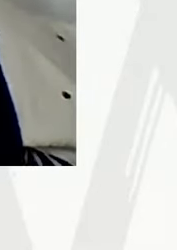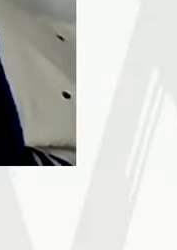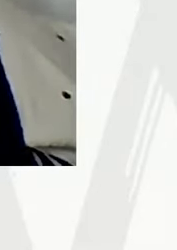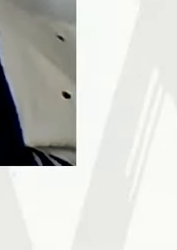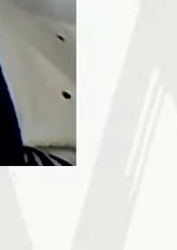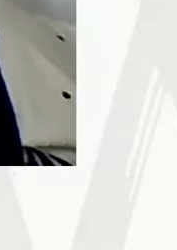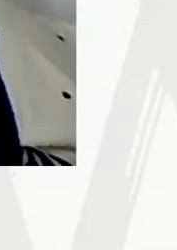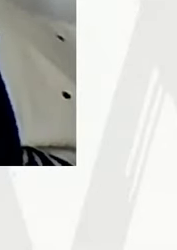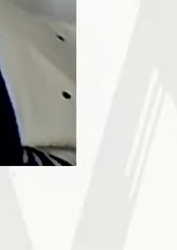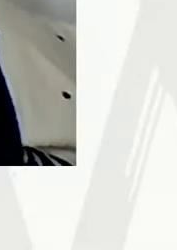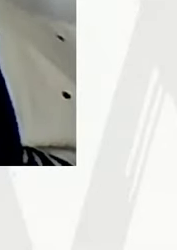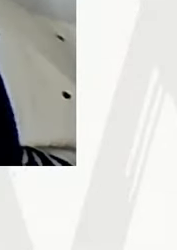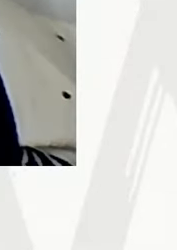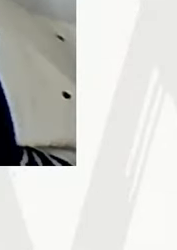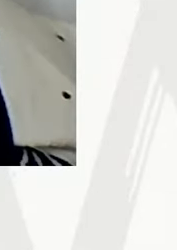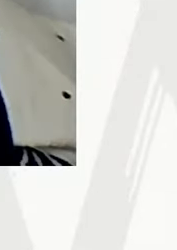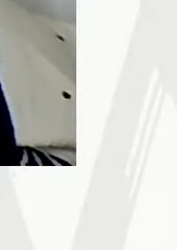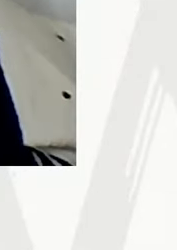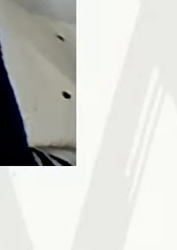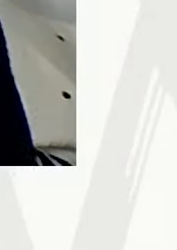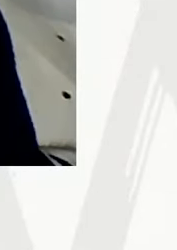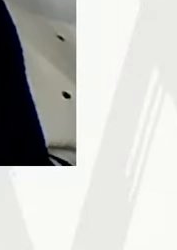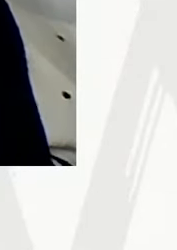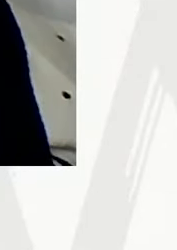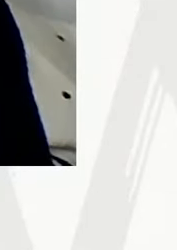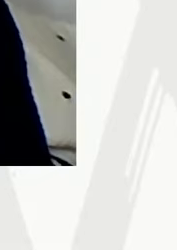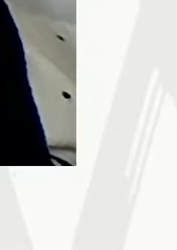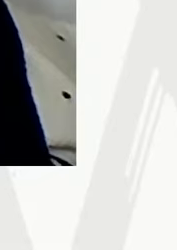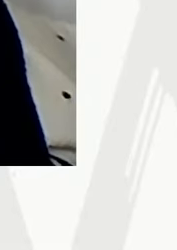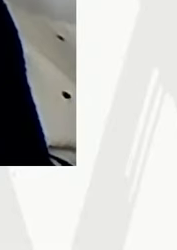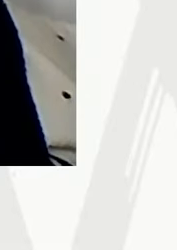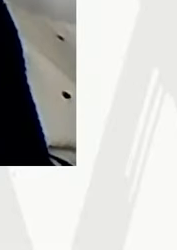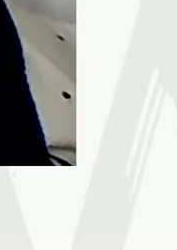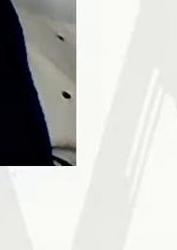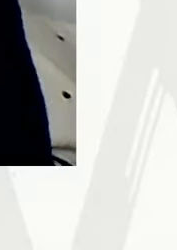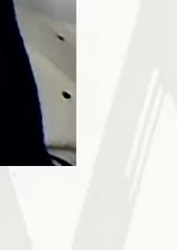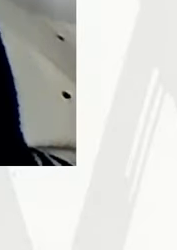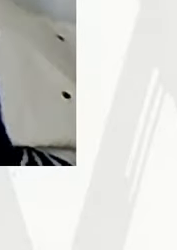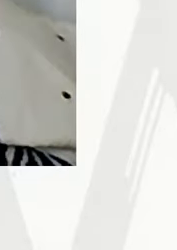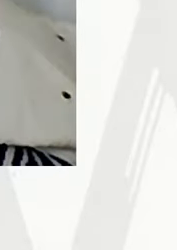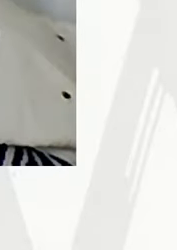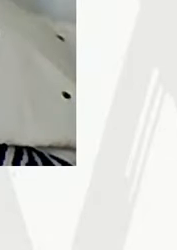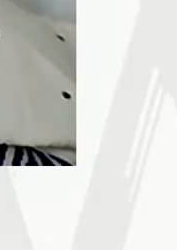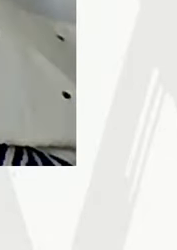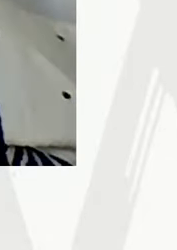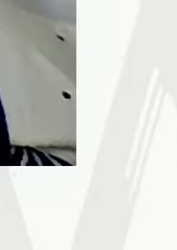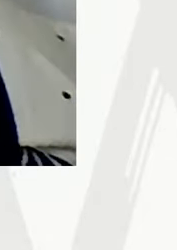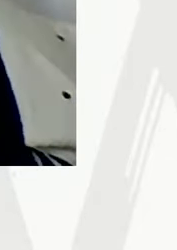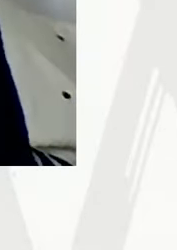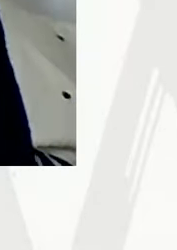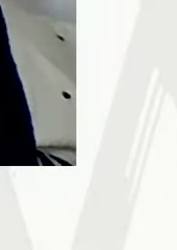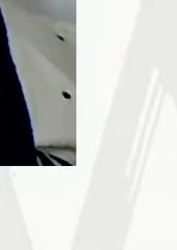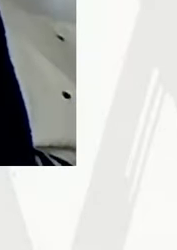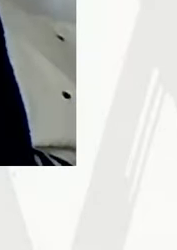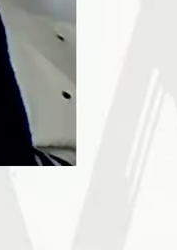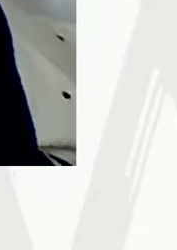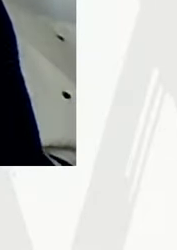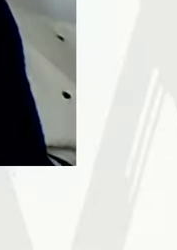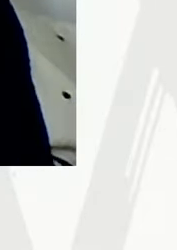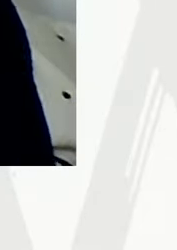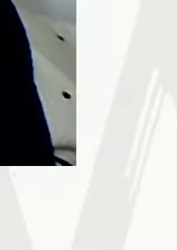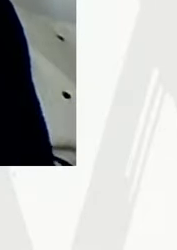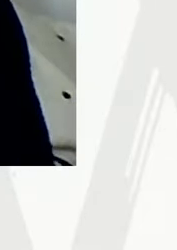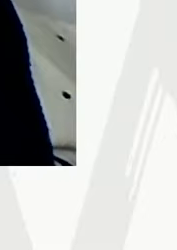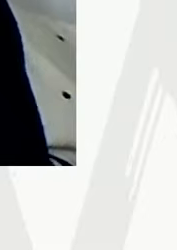Si nous savons ce qui est le propre de l'homme, si je sais qui je suis